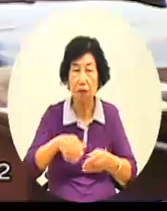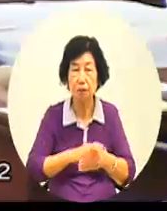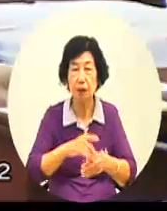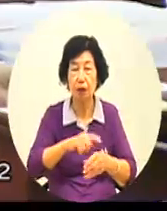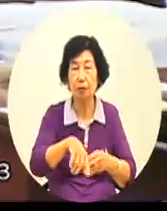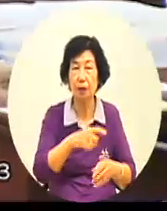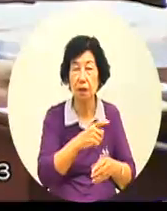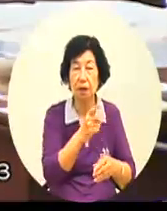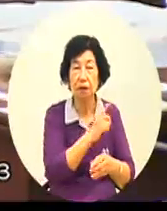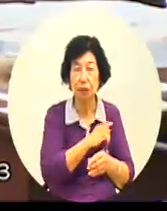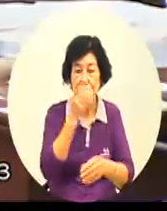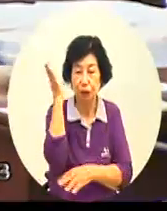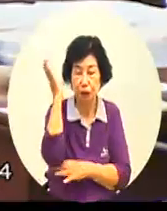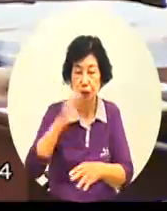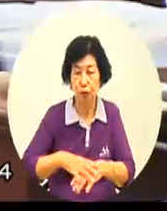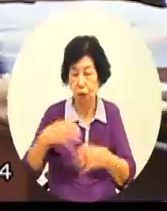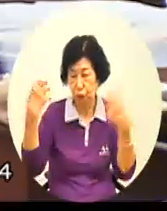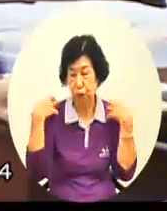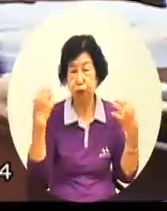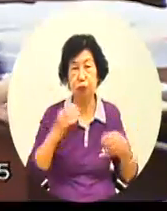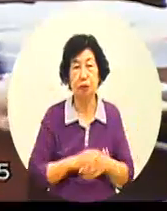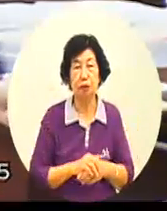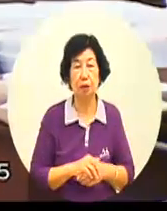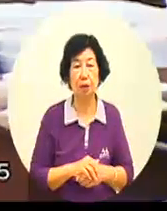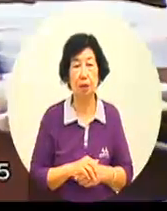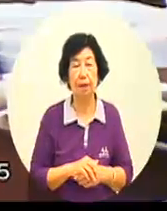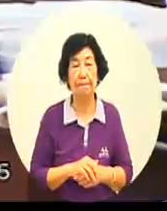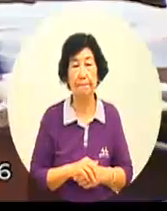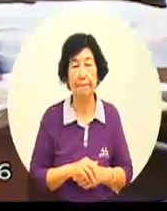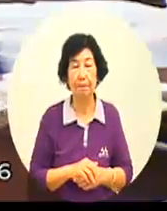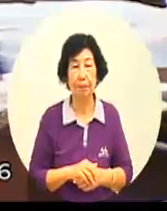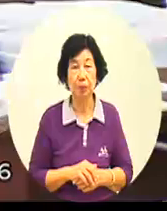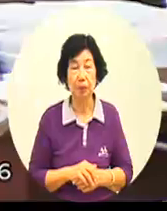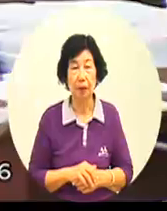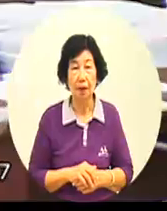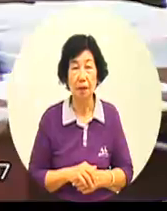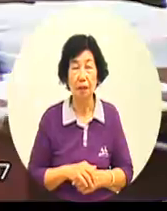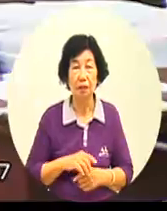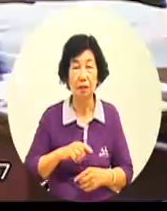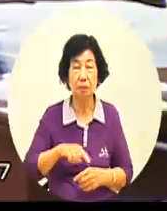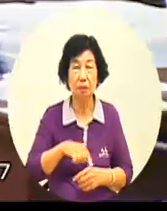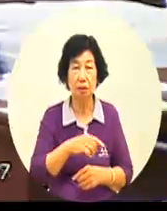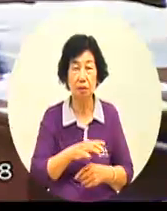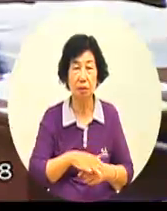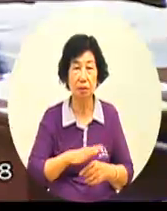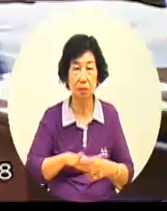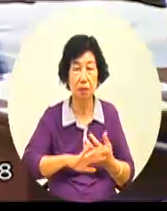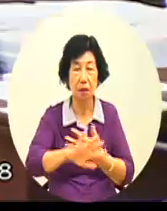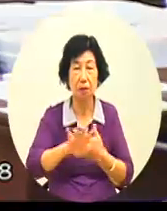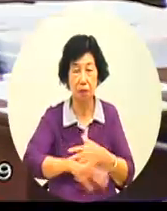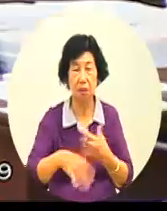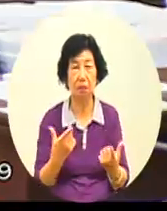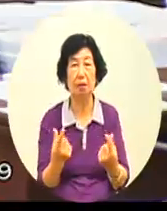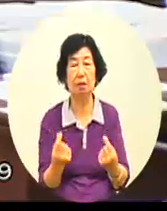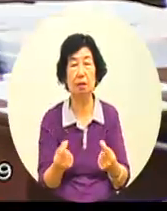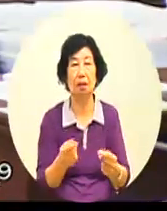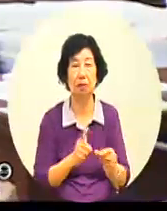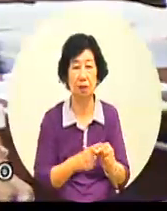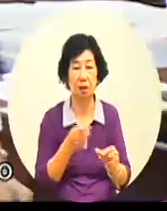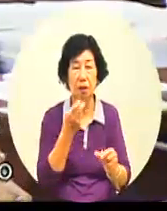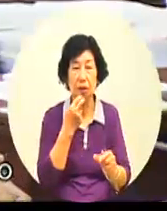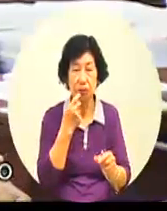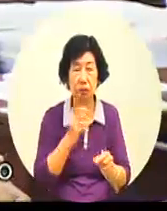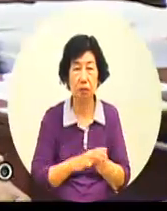央政府最会这样子，哦，开的支票啊就由我们地方政府来买单哈，啊大家都做干一差，那我们希